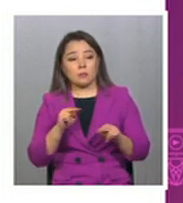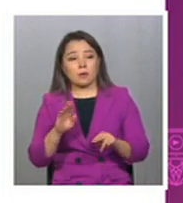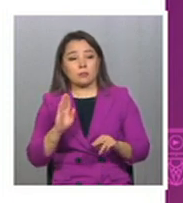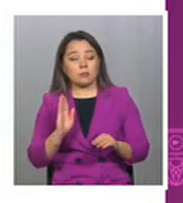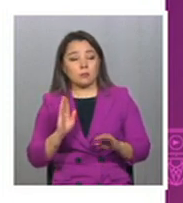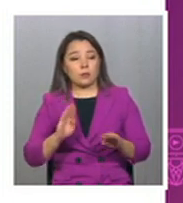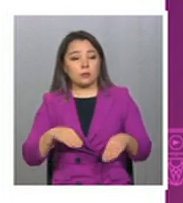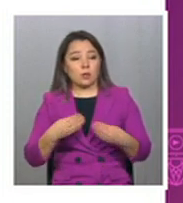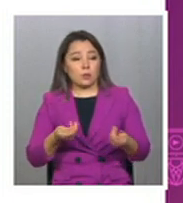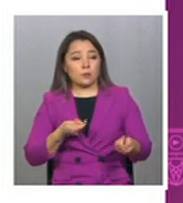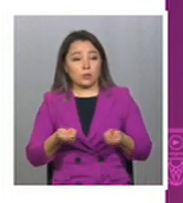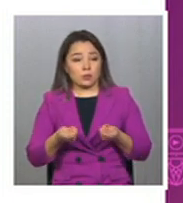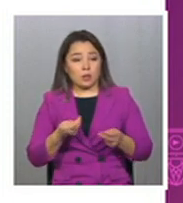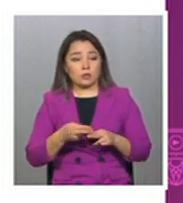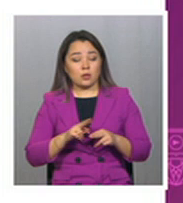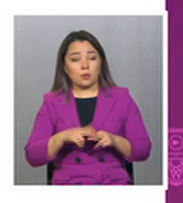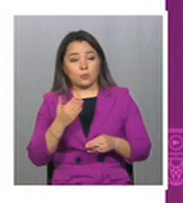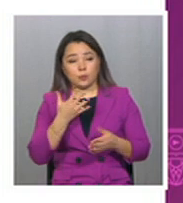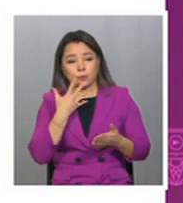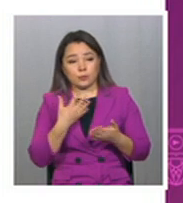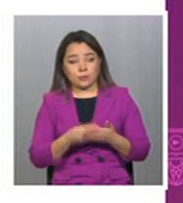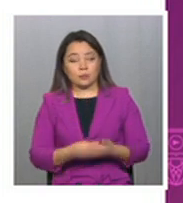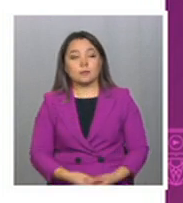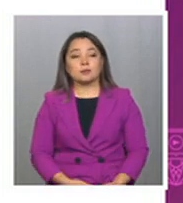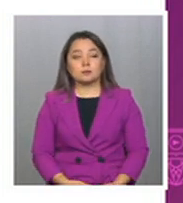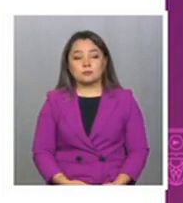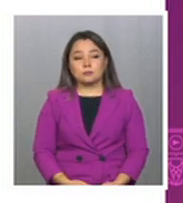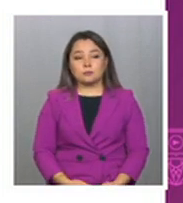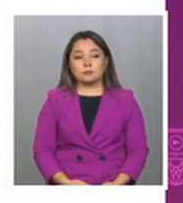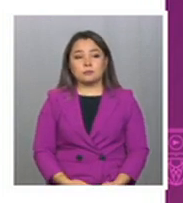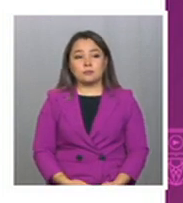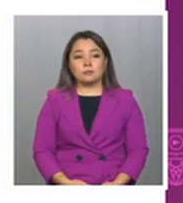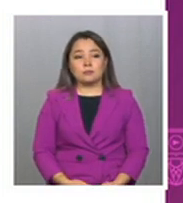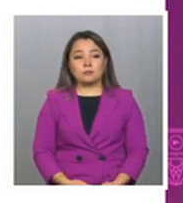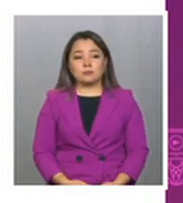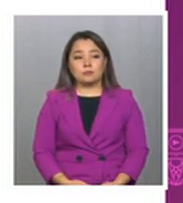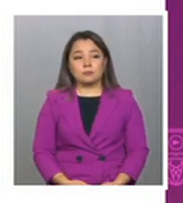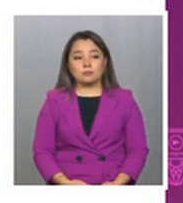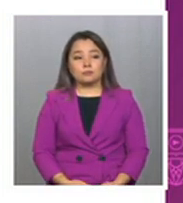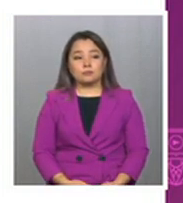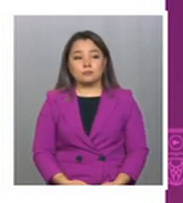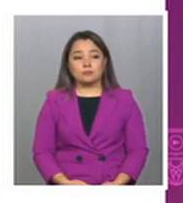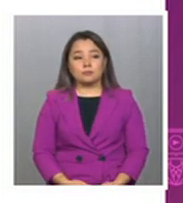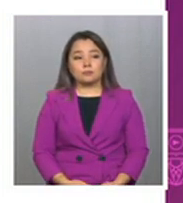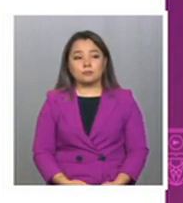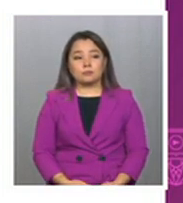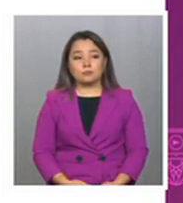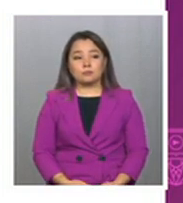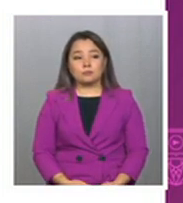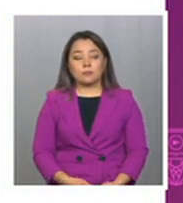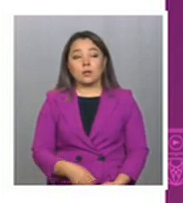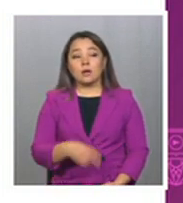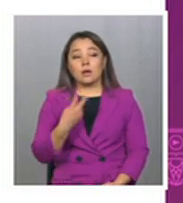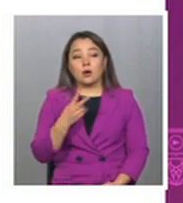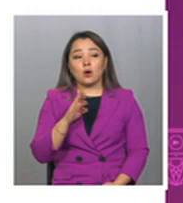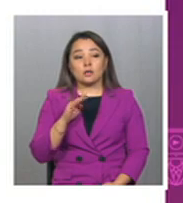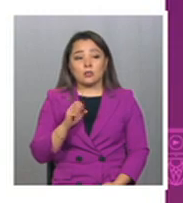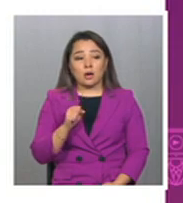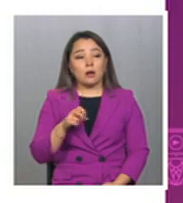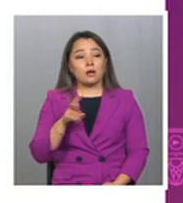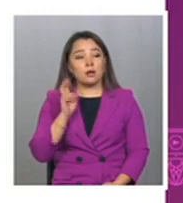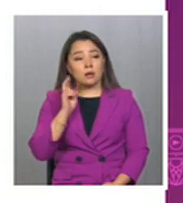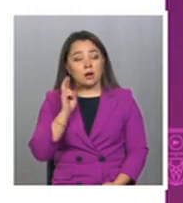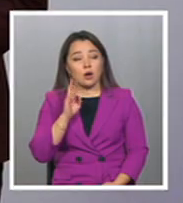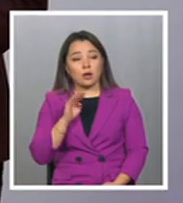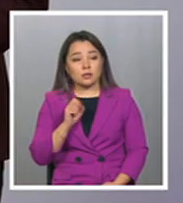беремін. Және класс жетекшілерің боламын, деді. Үшінші тірек сөз бойынша екі қожа, қара қожа,